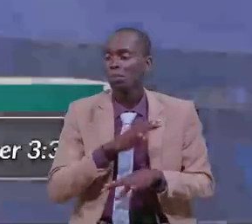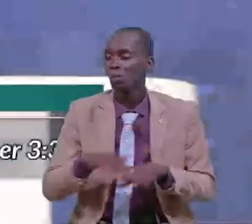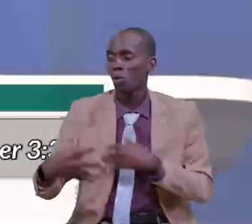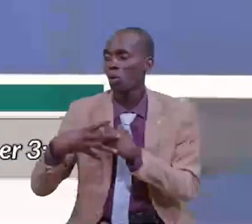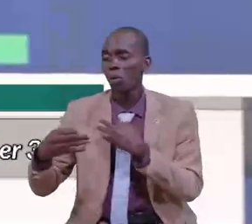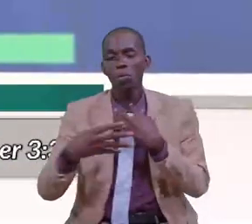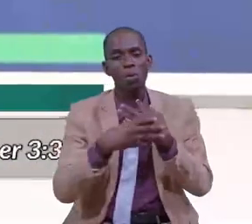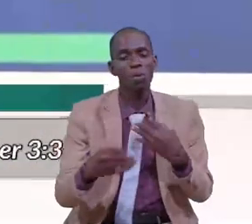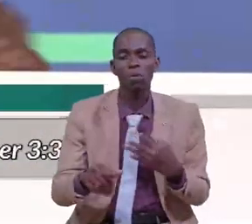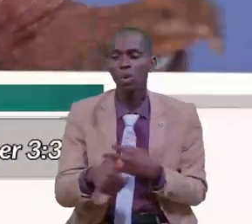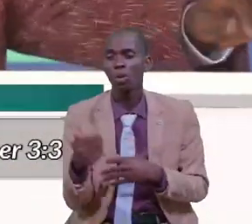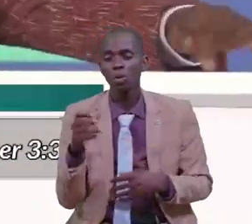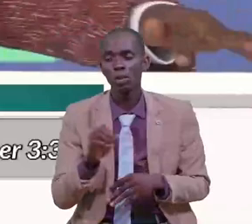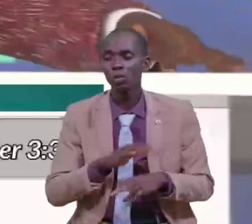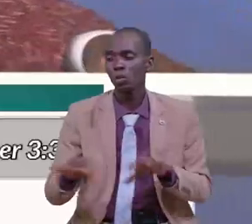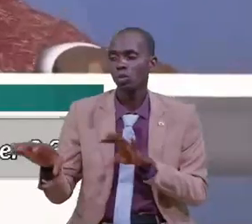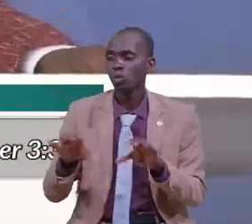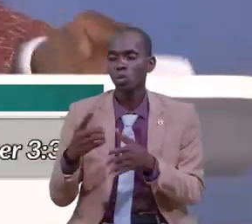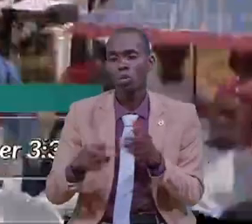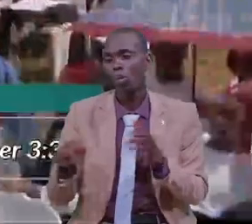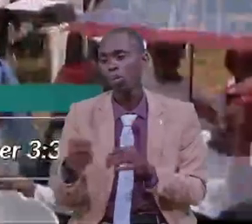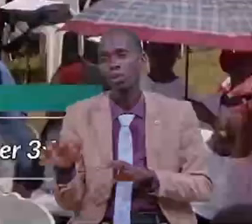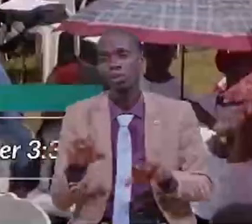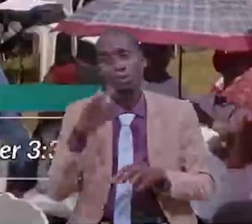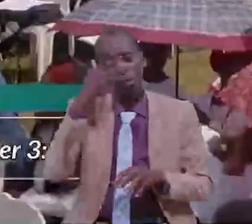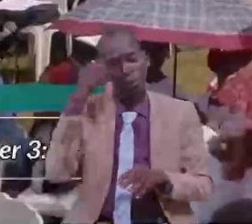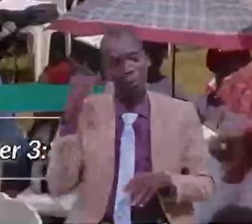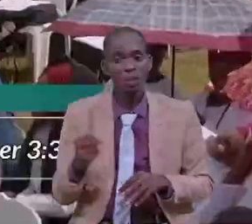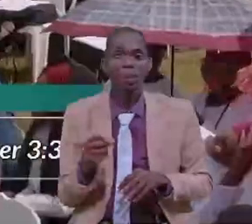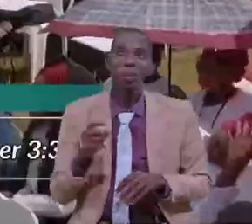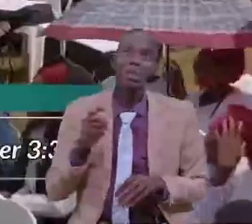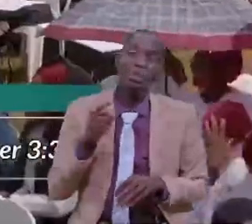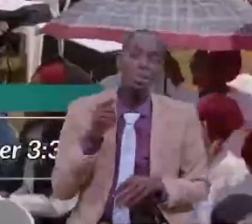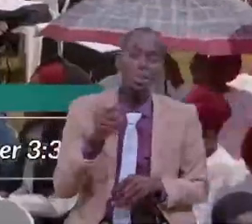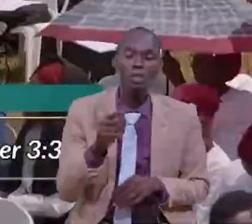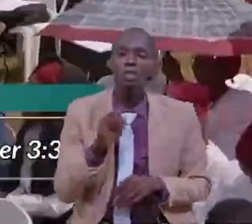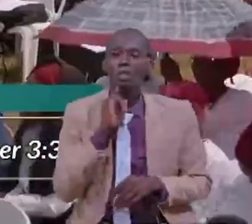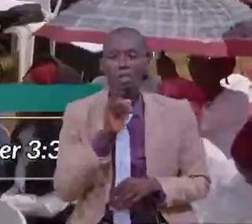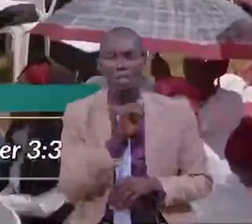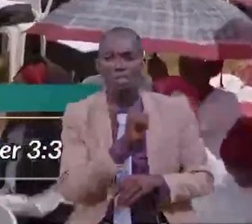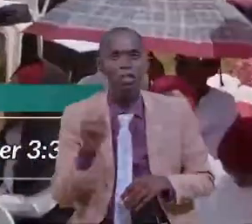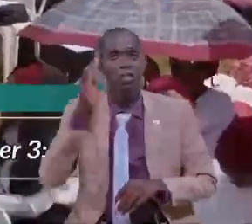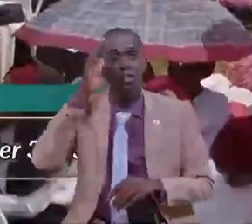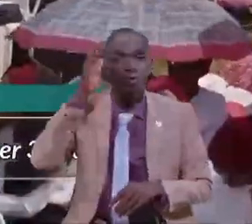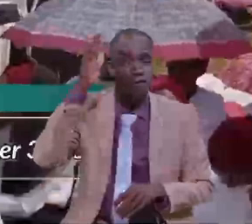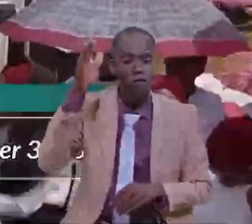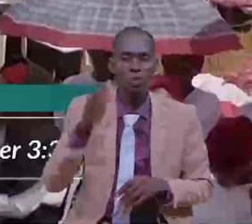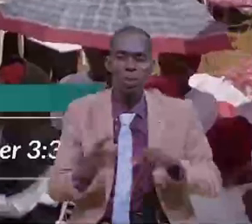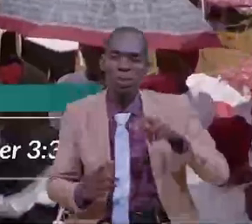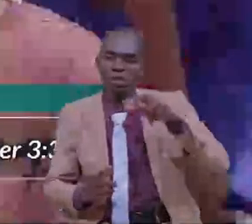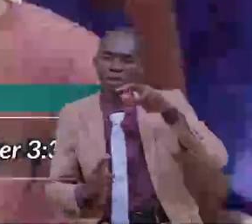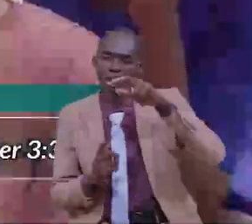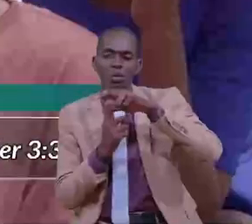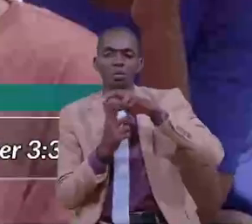il ne les copie pas. Il ne fait pas ce qu'ils font. Parce que lui, il est un futur